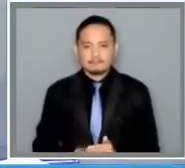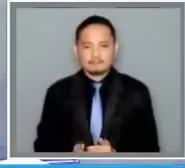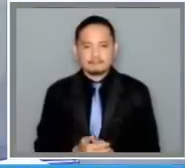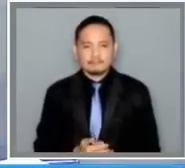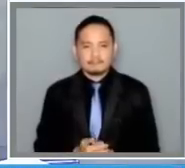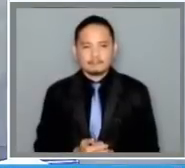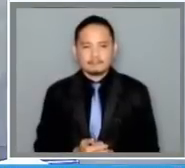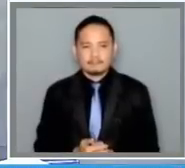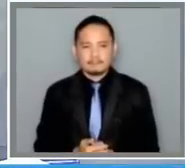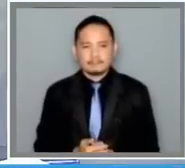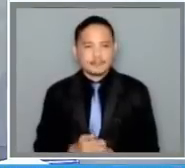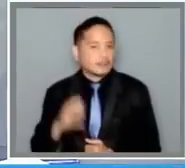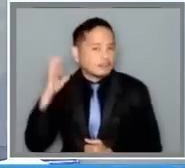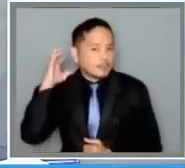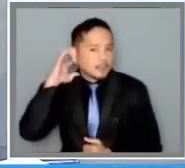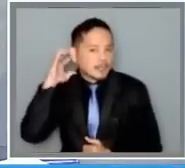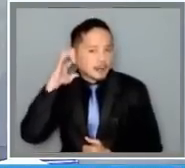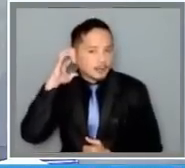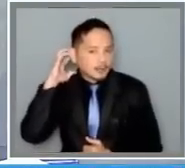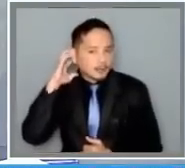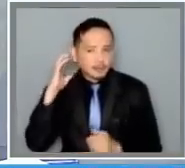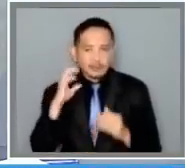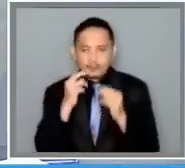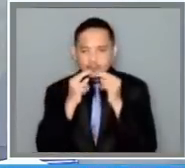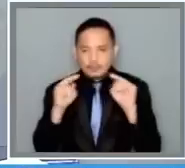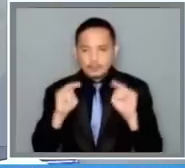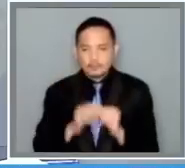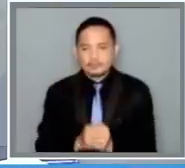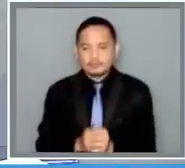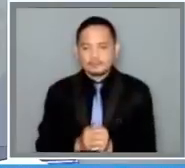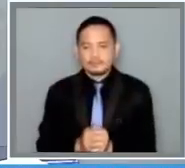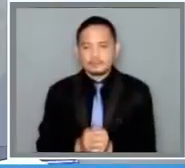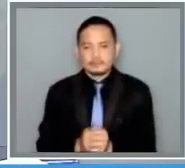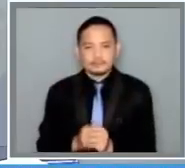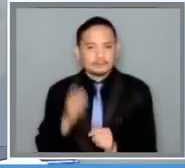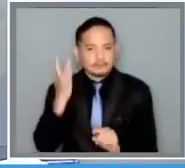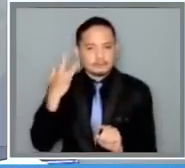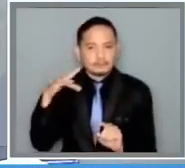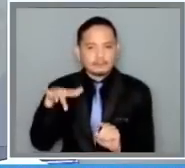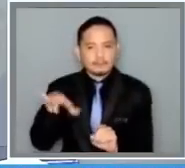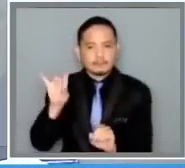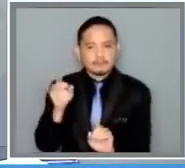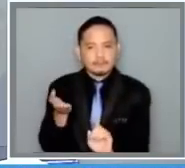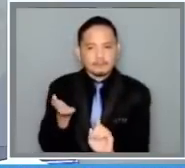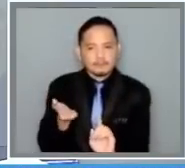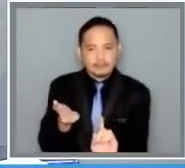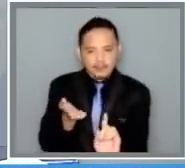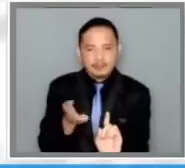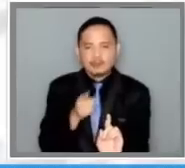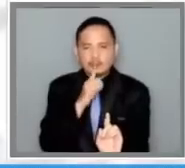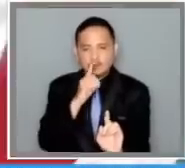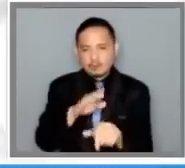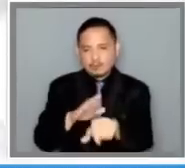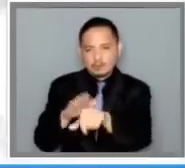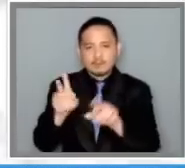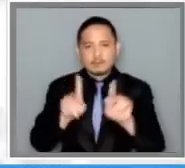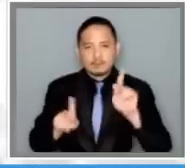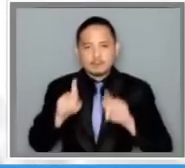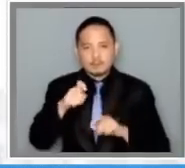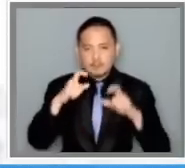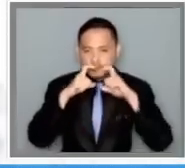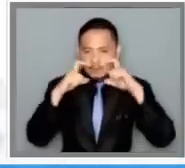sa Mindanao. Hinikayat po ng Cagayan de Oro LGU ang mga residente roon na magsuot ng face mask. Dumarami raw kasi